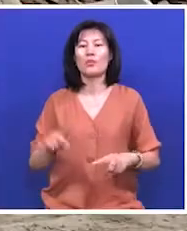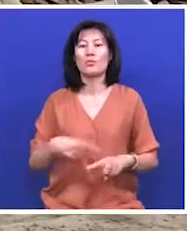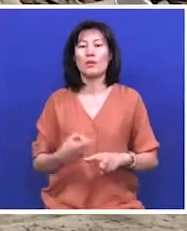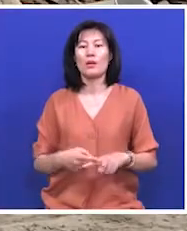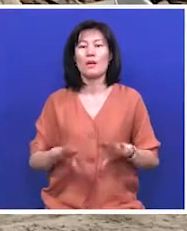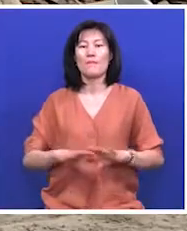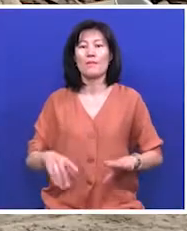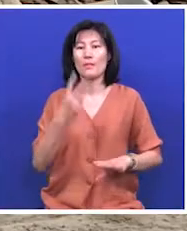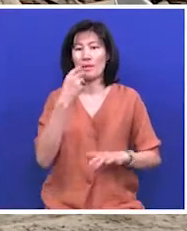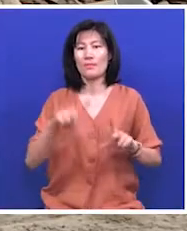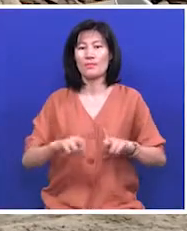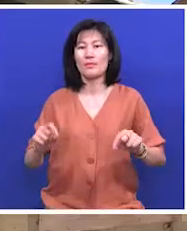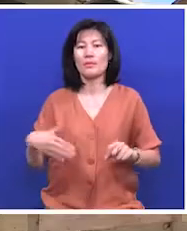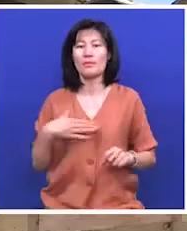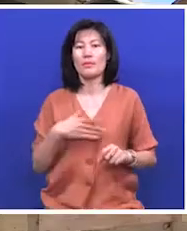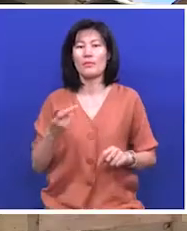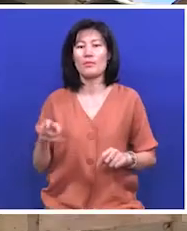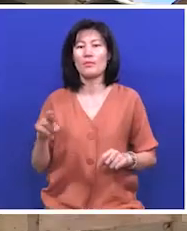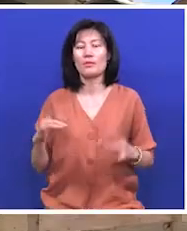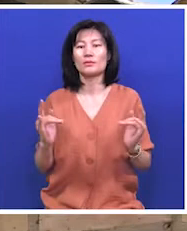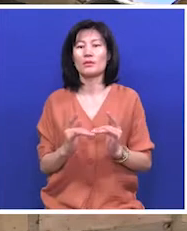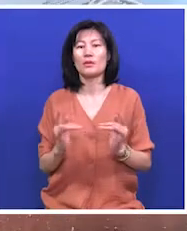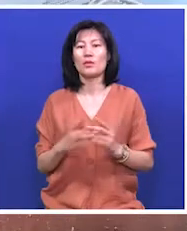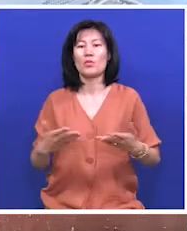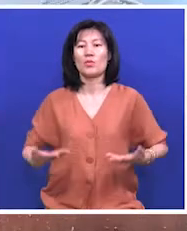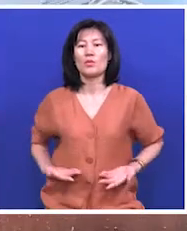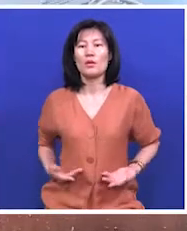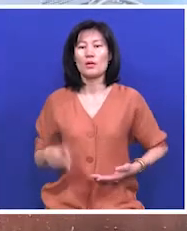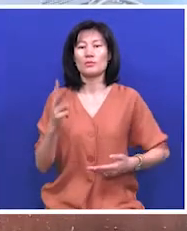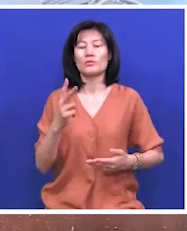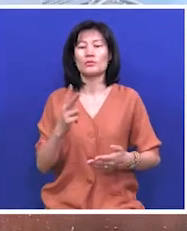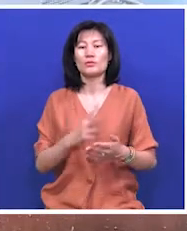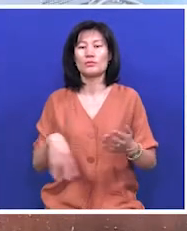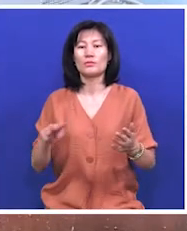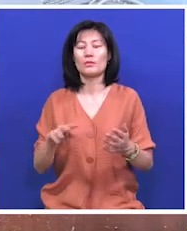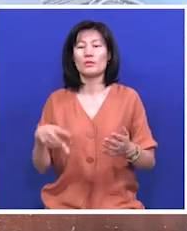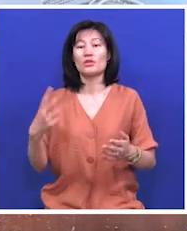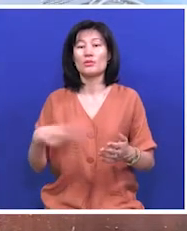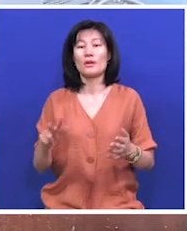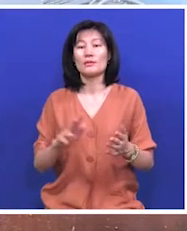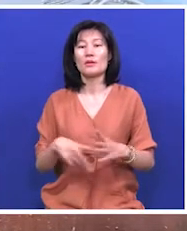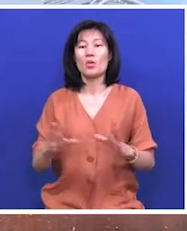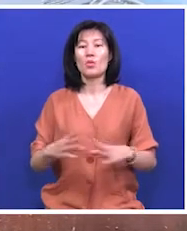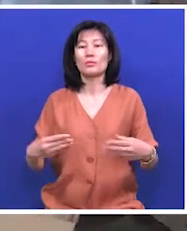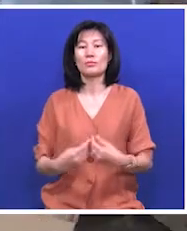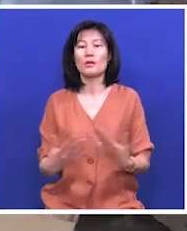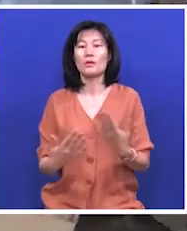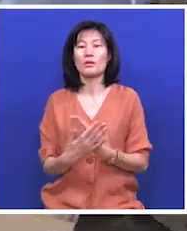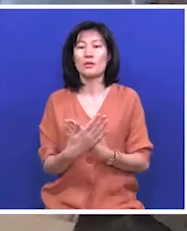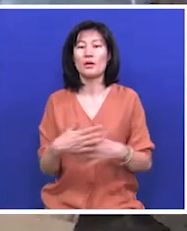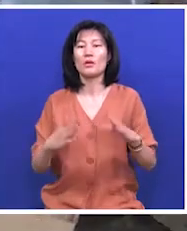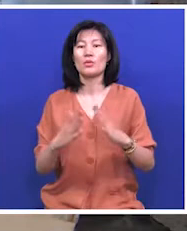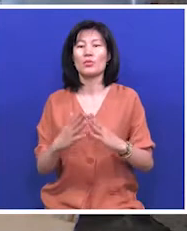орын алды. Бұған дейін балабақша, монша мен апатты жағдайдағы жатақханада тұрып келген 28 отбасыға жаңа ықшам ауданнан